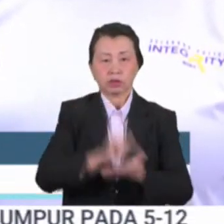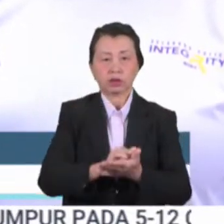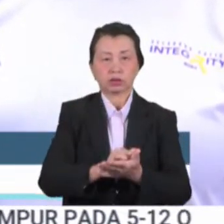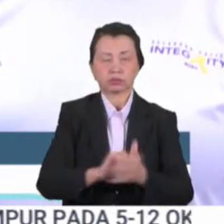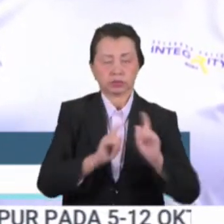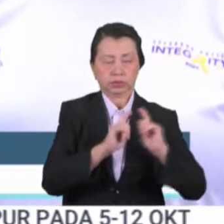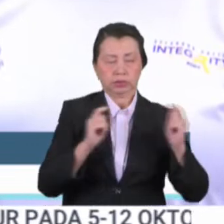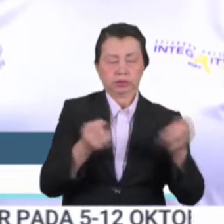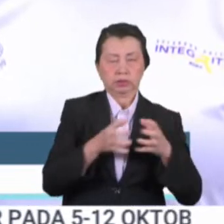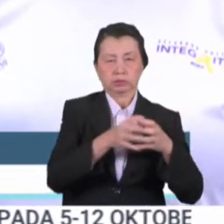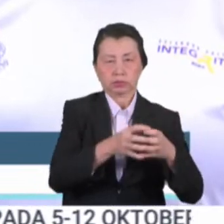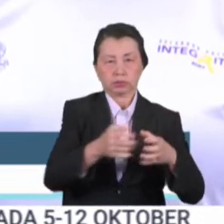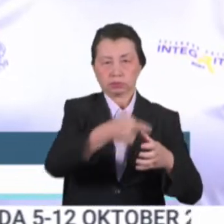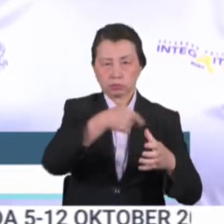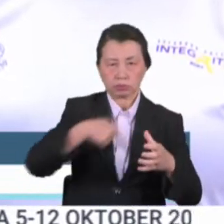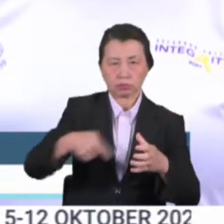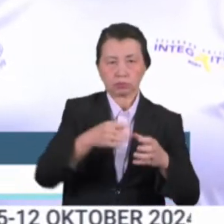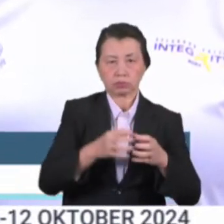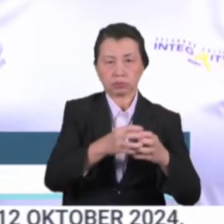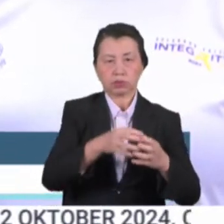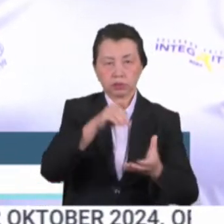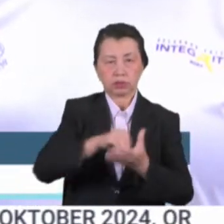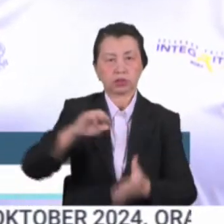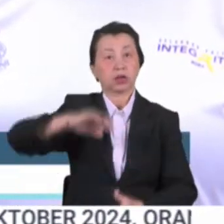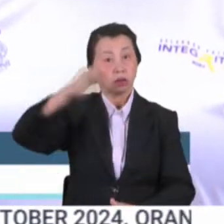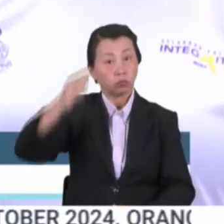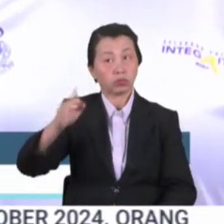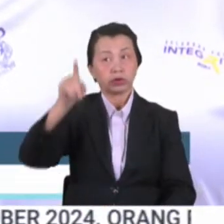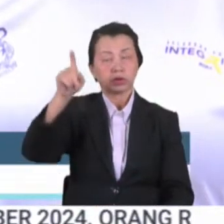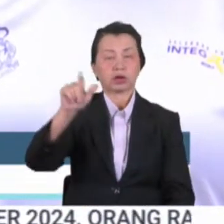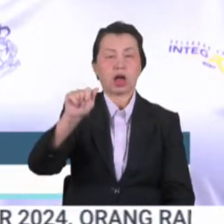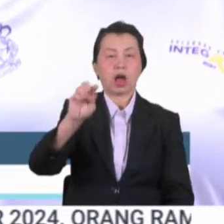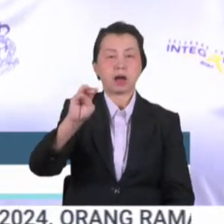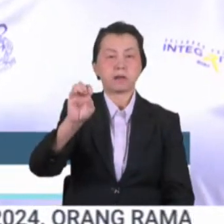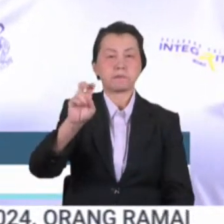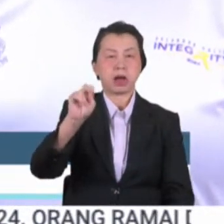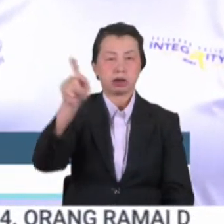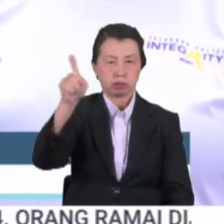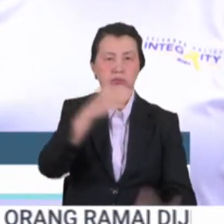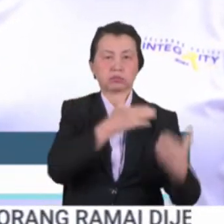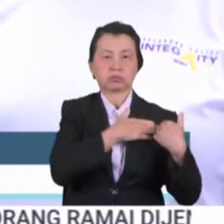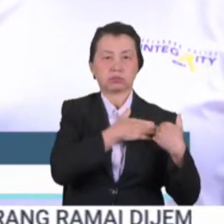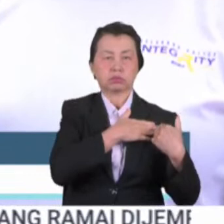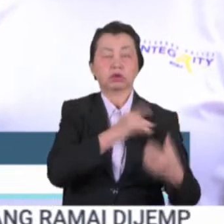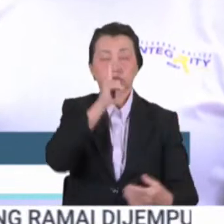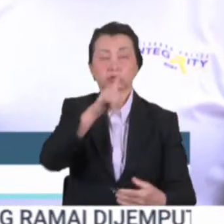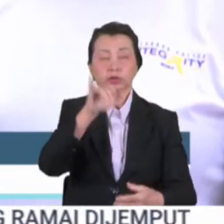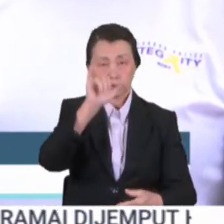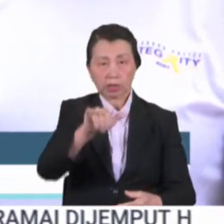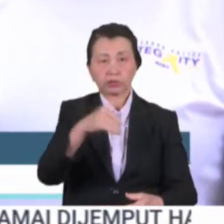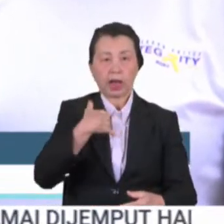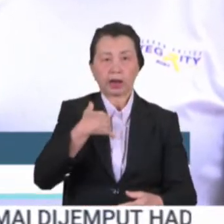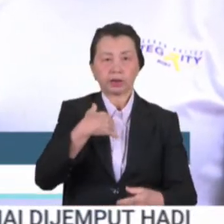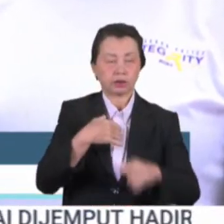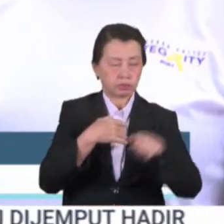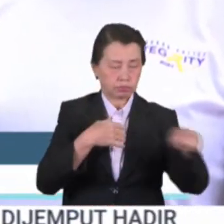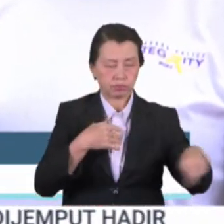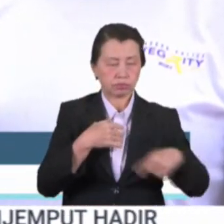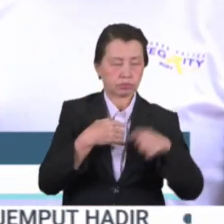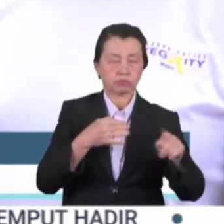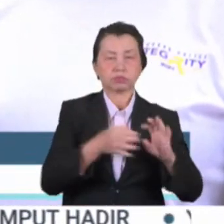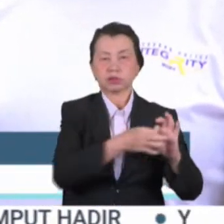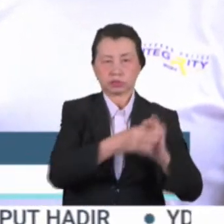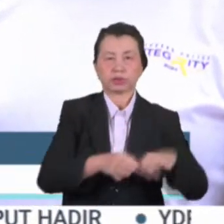task force bersepadu di Bukit Aman. Jadi apa yang saya boleh tegaskan memang ada kerjasama perkongsian